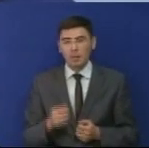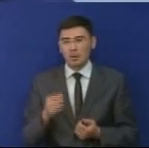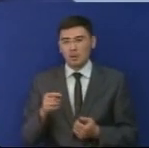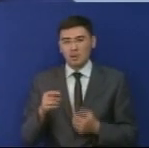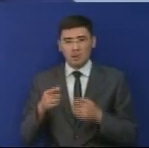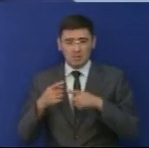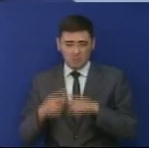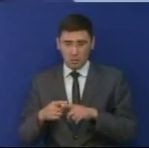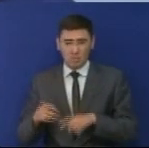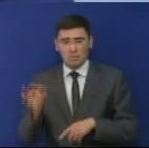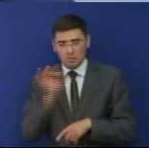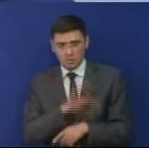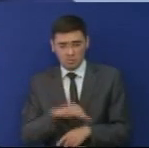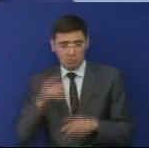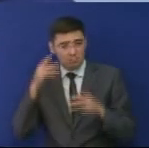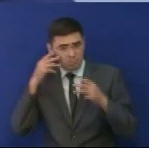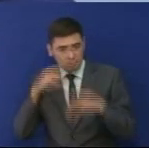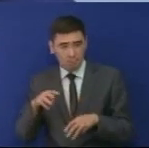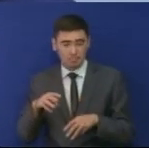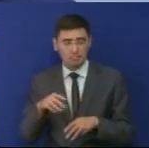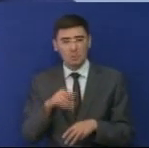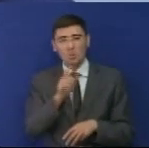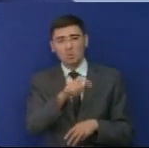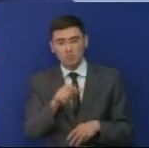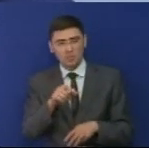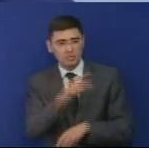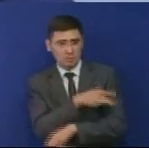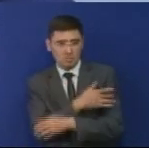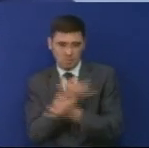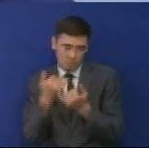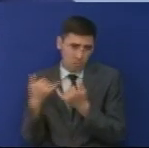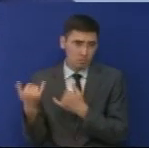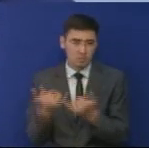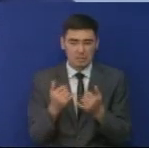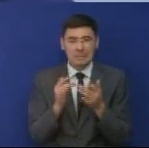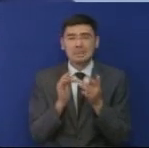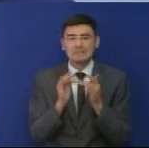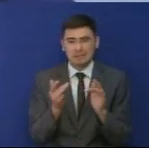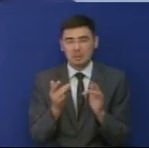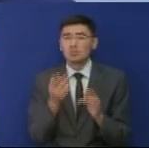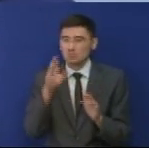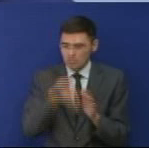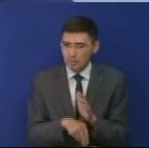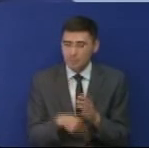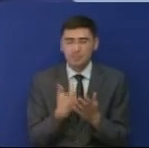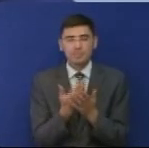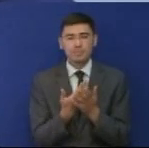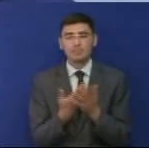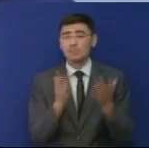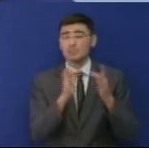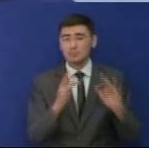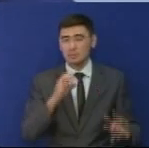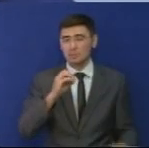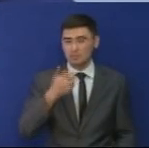цифровизация, электронного вот этого обслуживания, самообслуживания онлайн, то есть на портале у нас